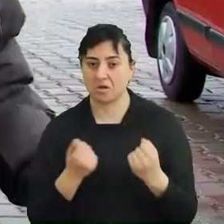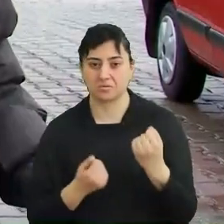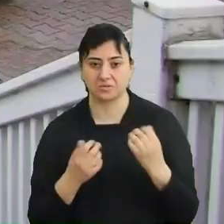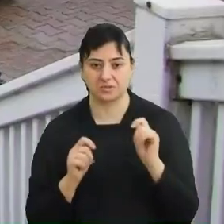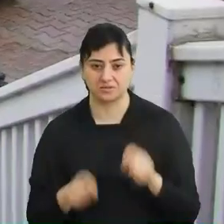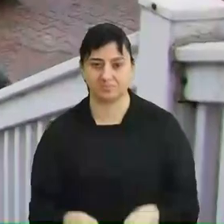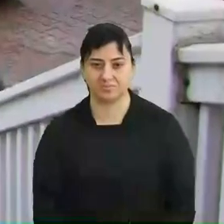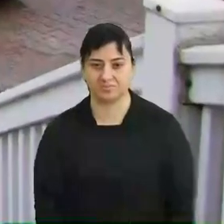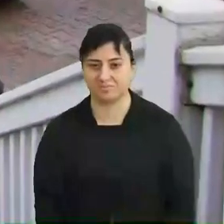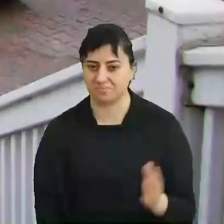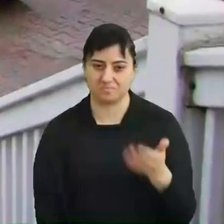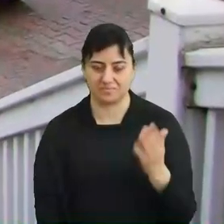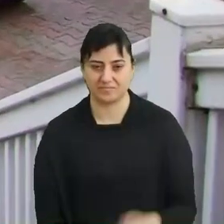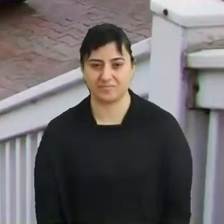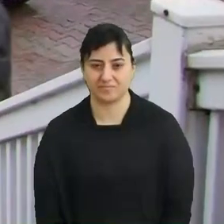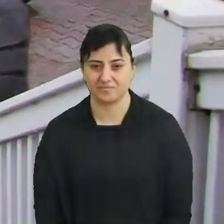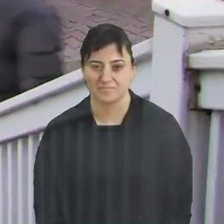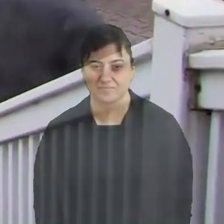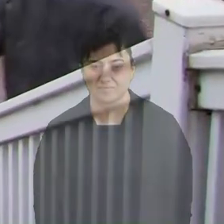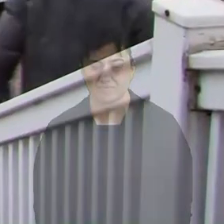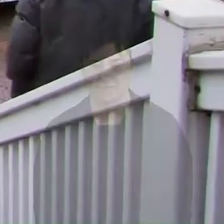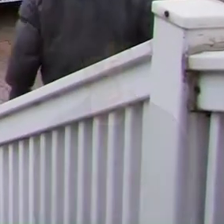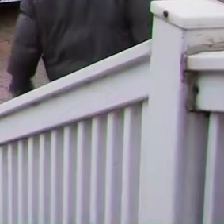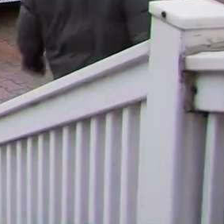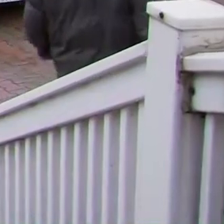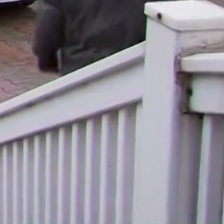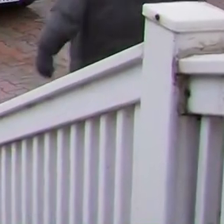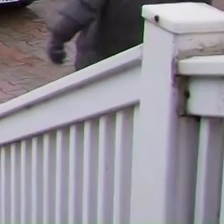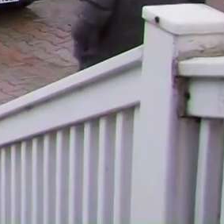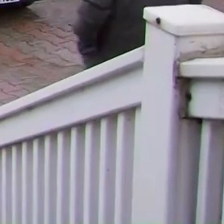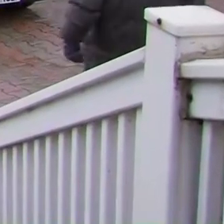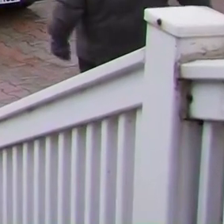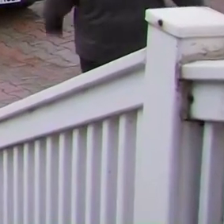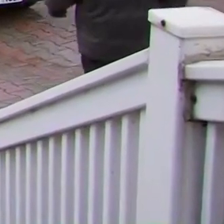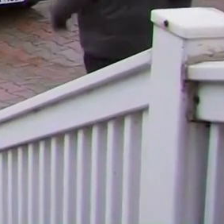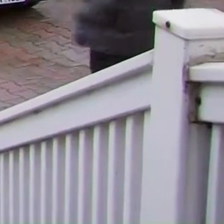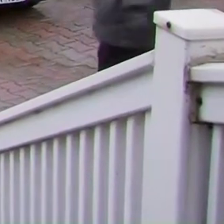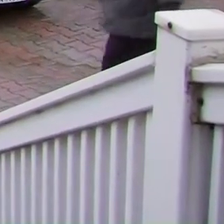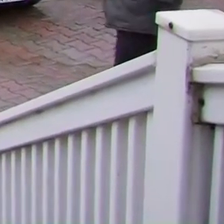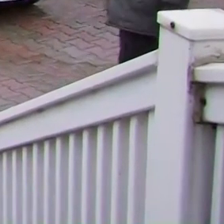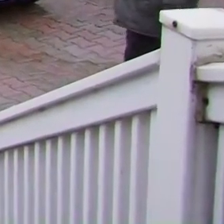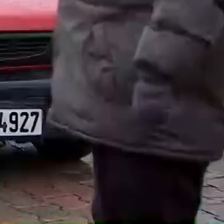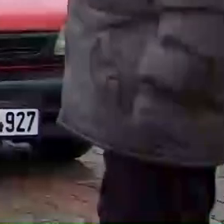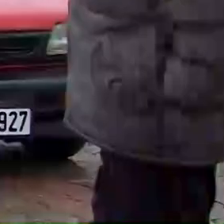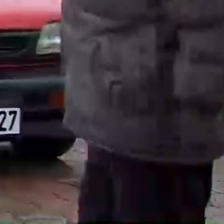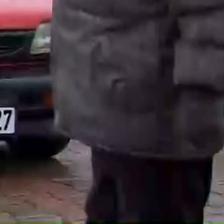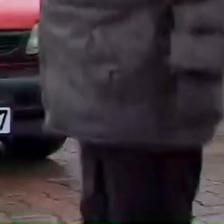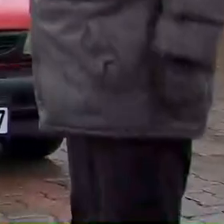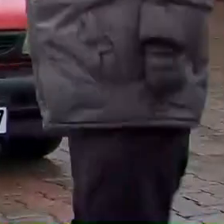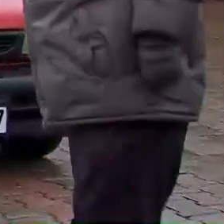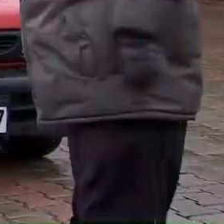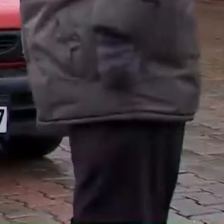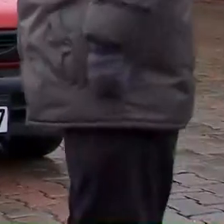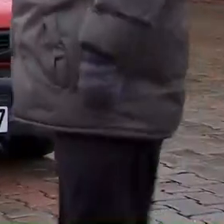gelmiş. Mahmut zerzevatçı kamyonetiyle garaja girdi. Kamyonetin ön kaputa bakan brandasında kırmızı